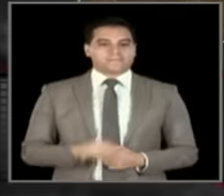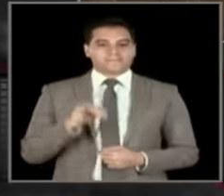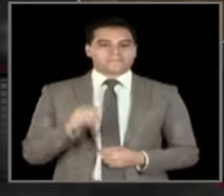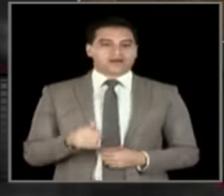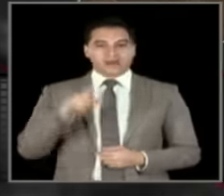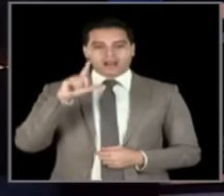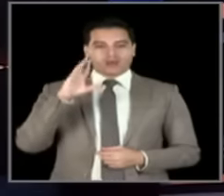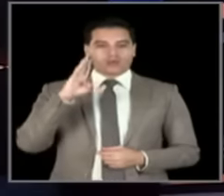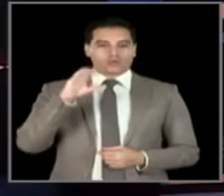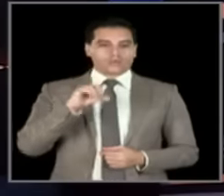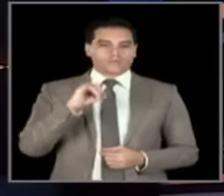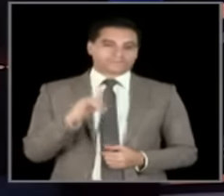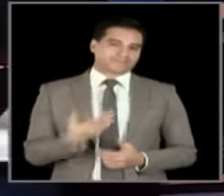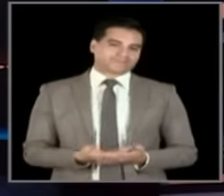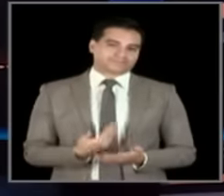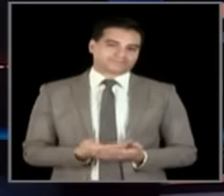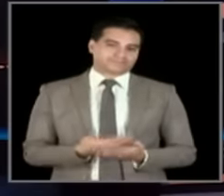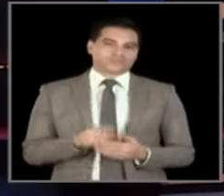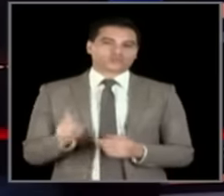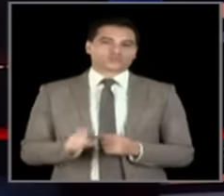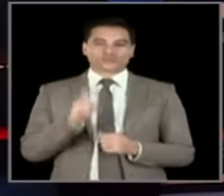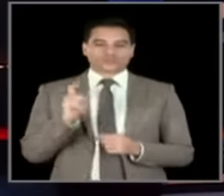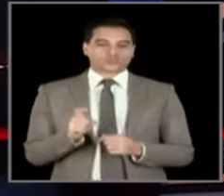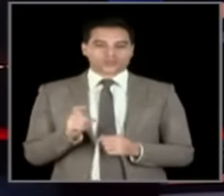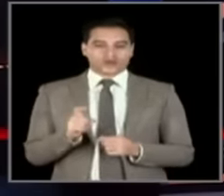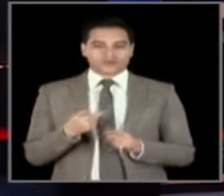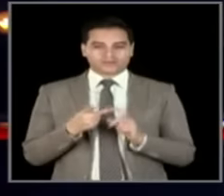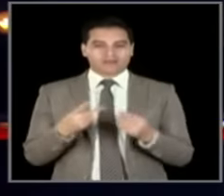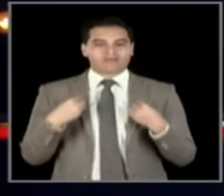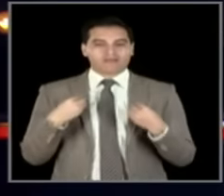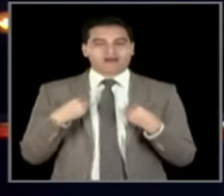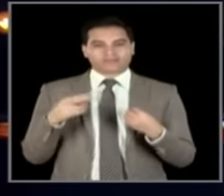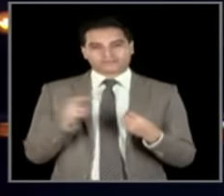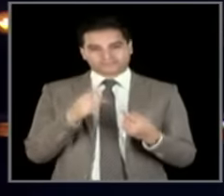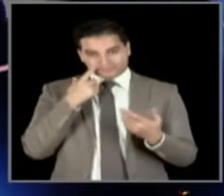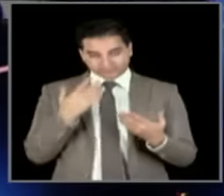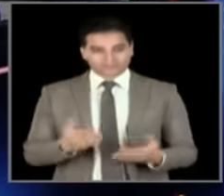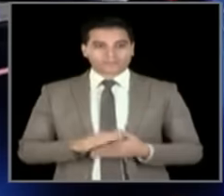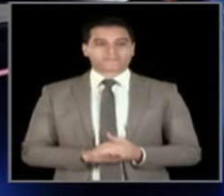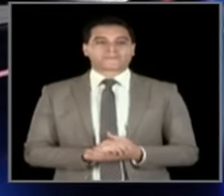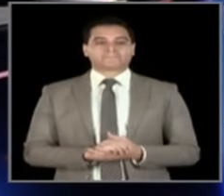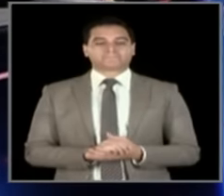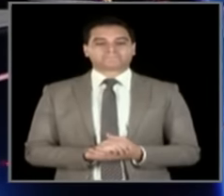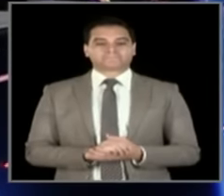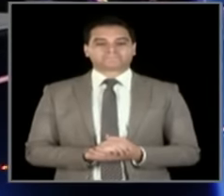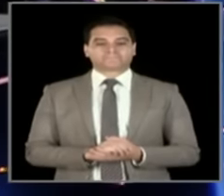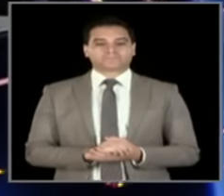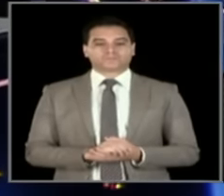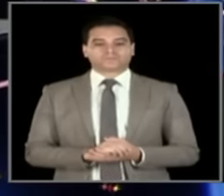كلب. السؤال الثاني في الرياضة: مصعد وعمر، عمر ومصعد. رياضة. والسؤال هو: